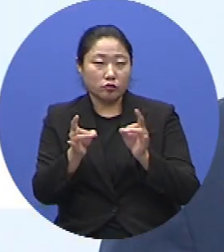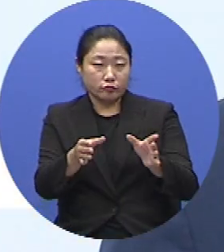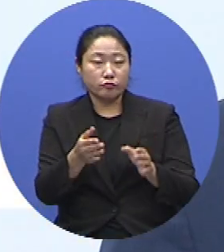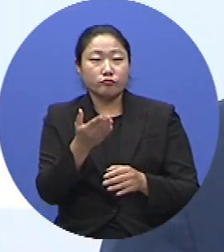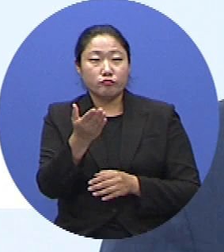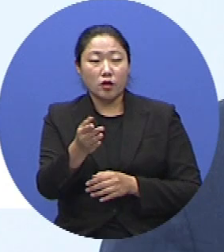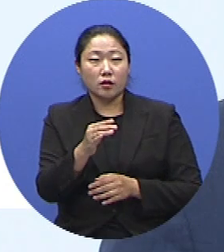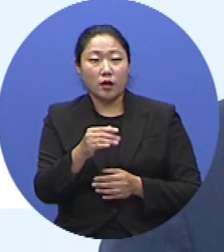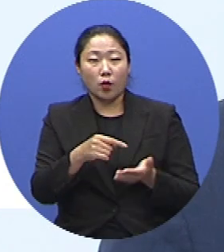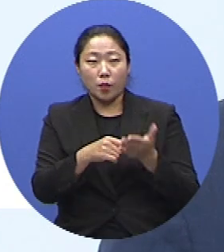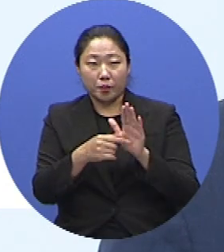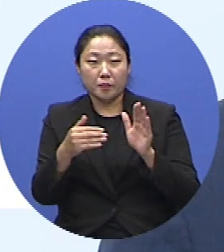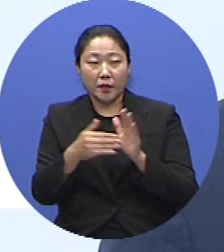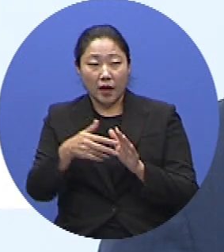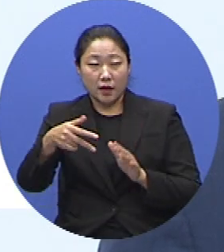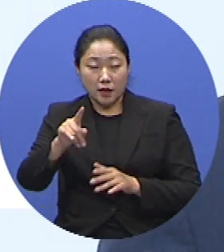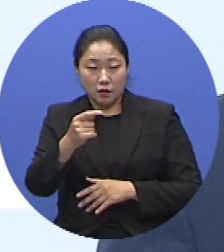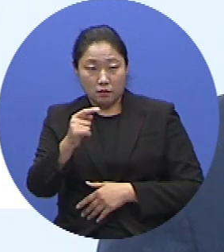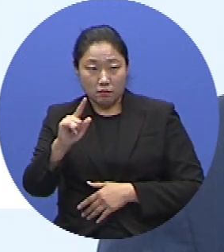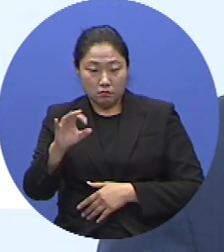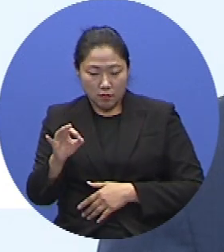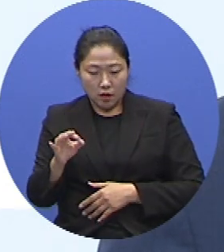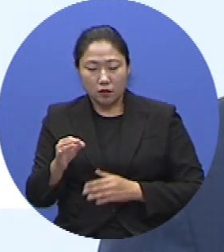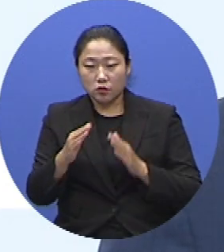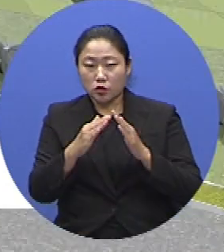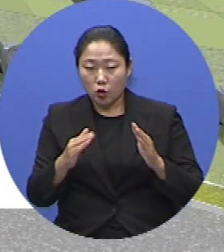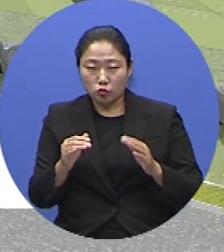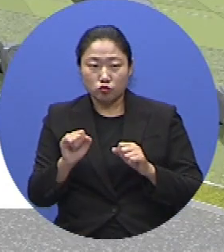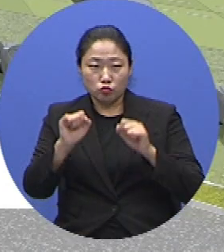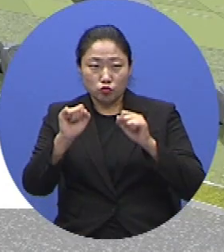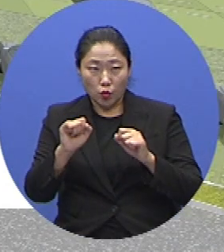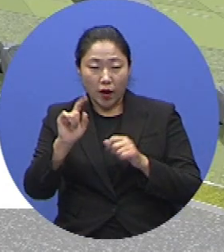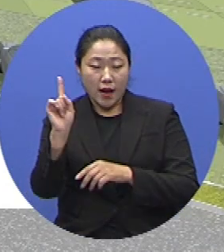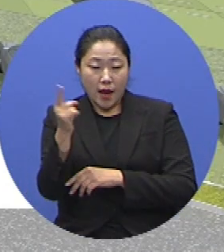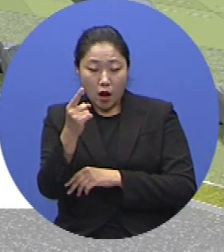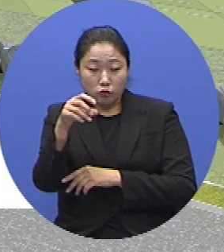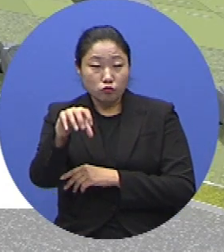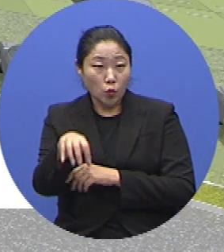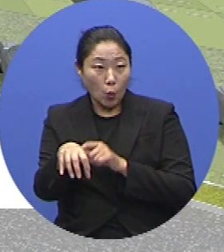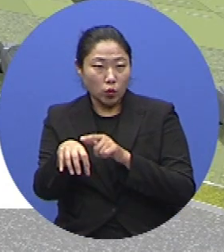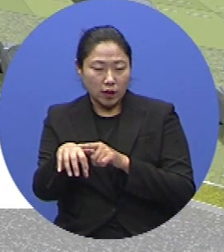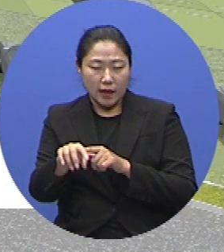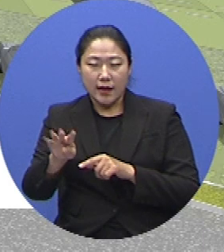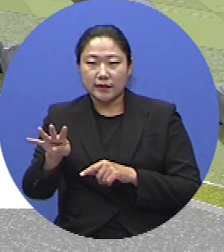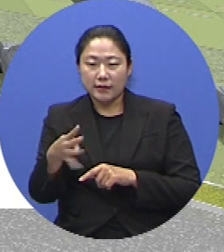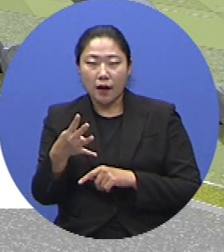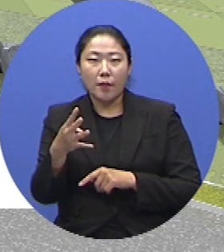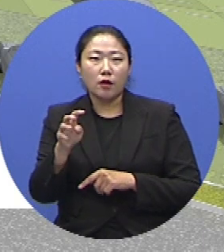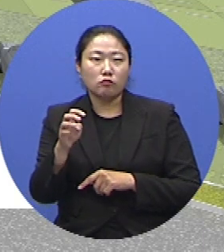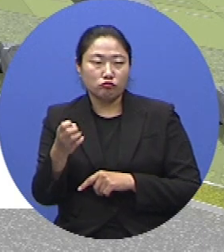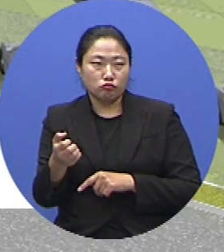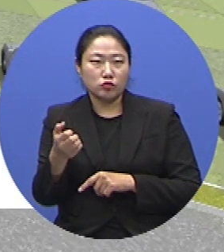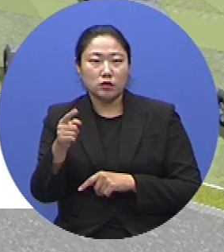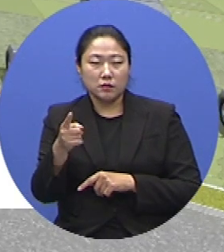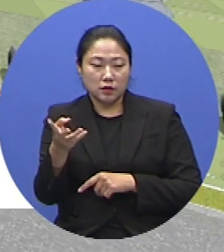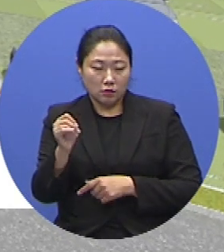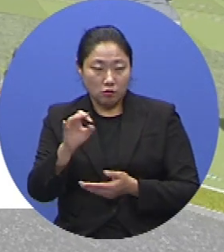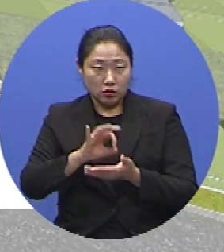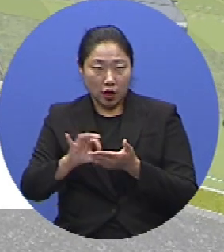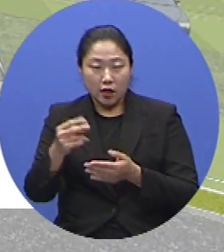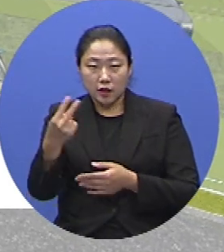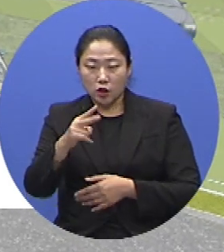제안했습니다 자광 측의 제안서는 전주 종합 경기장 옛 야구장 부지에 491억 원을 들여 오늘